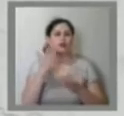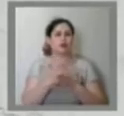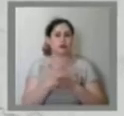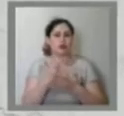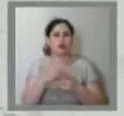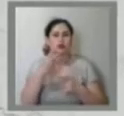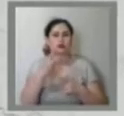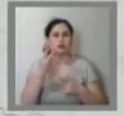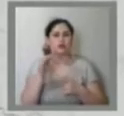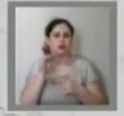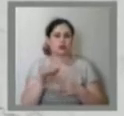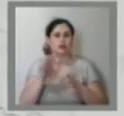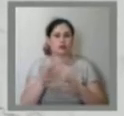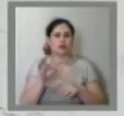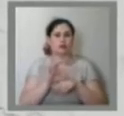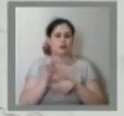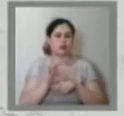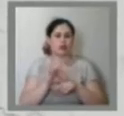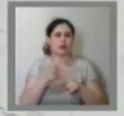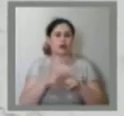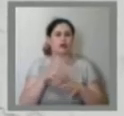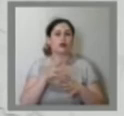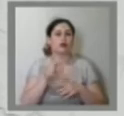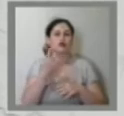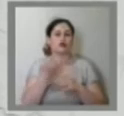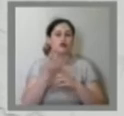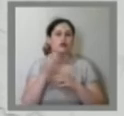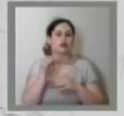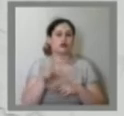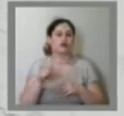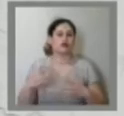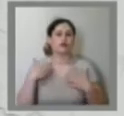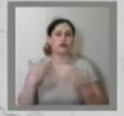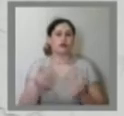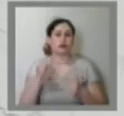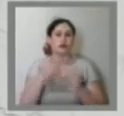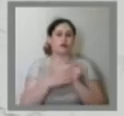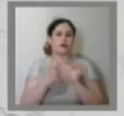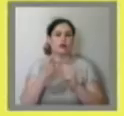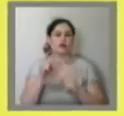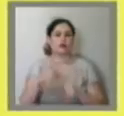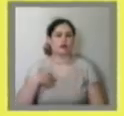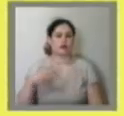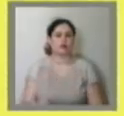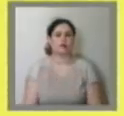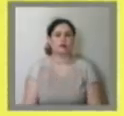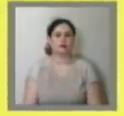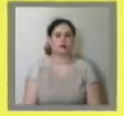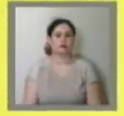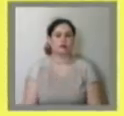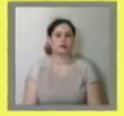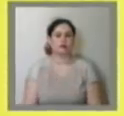тисячі випадків захворювання, більше як 14 тисяч людей одужали і 901 людина померла.